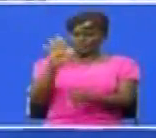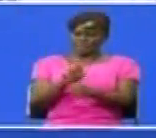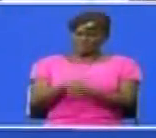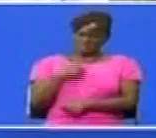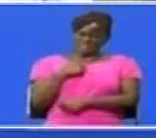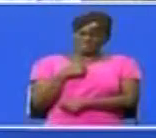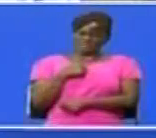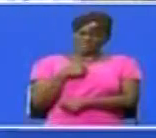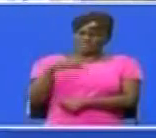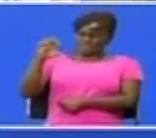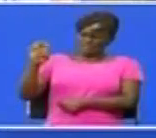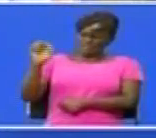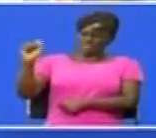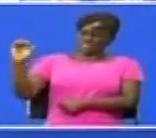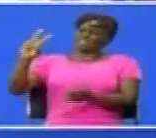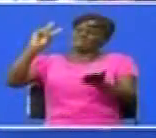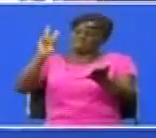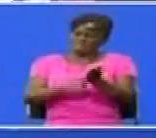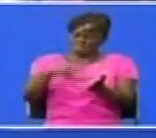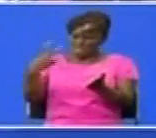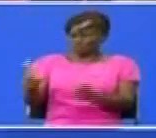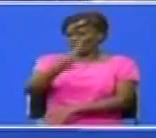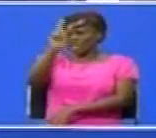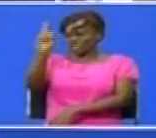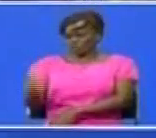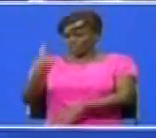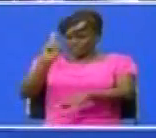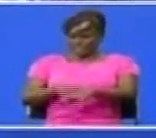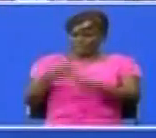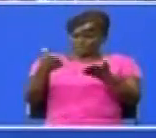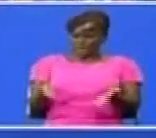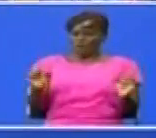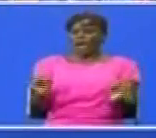wanahisi EACC imefeli. Je, wakati huu